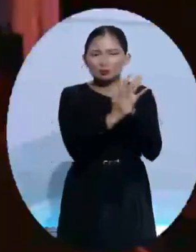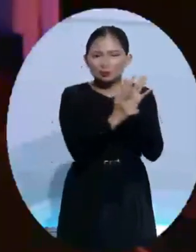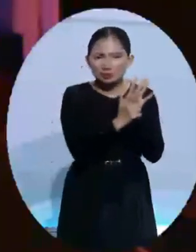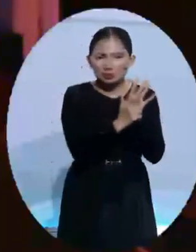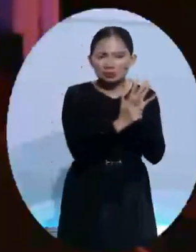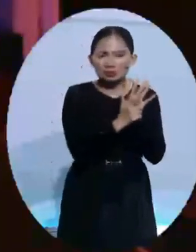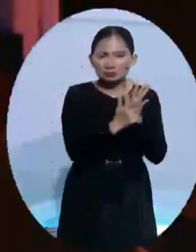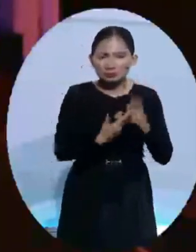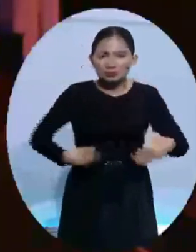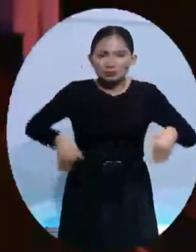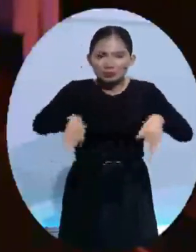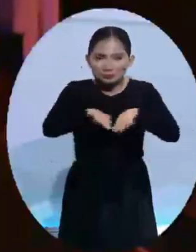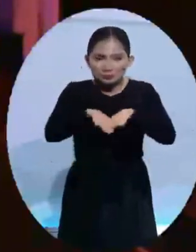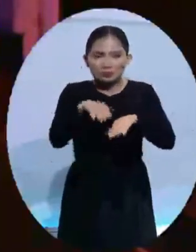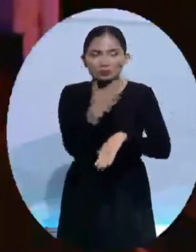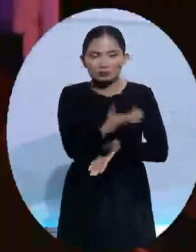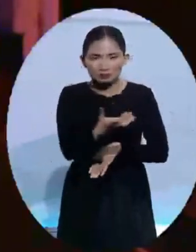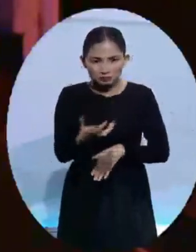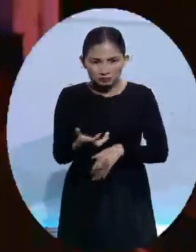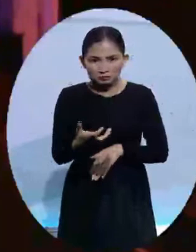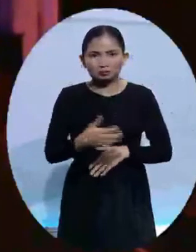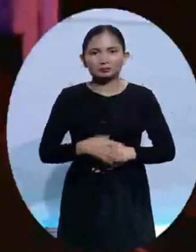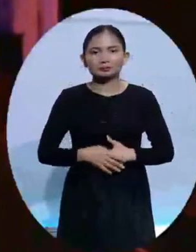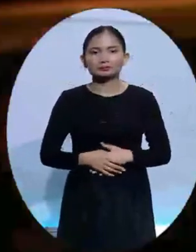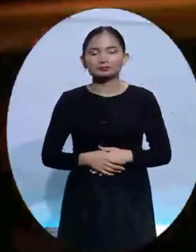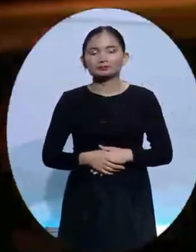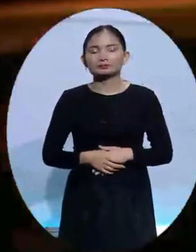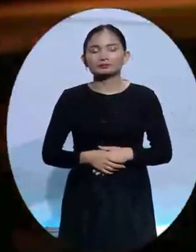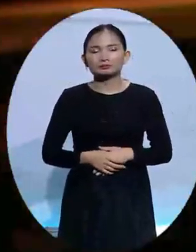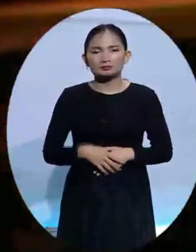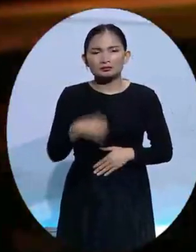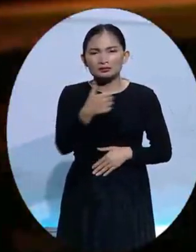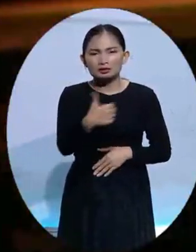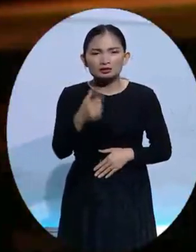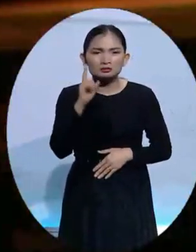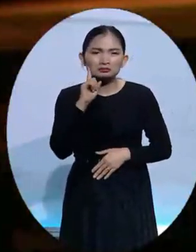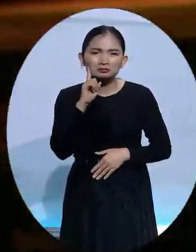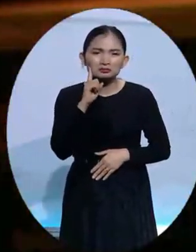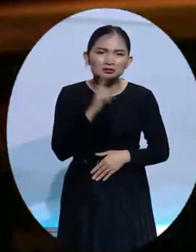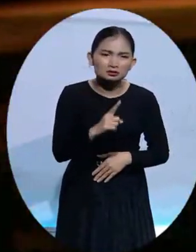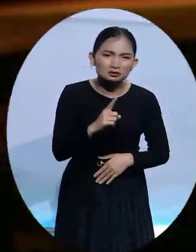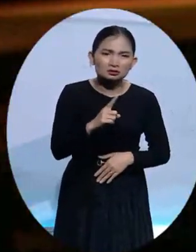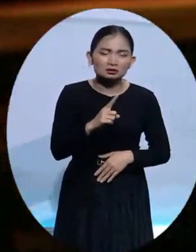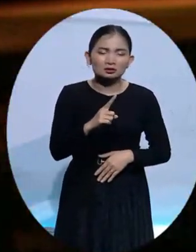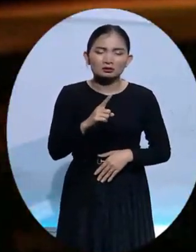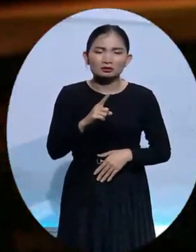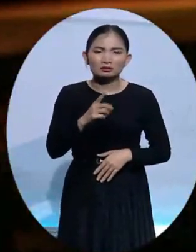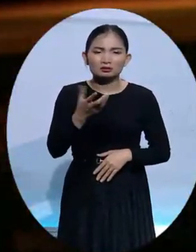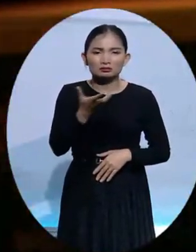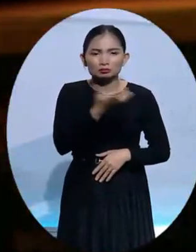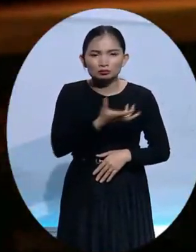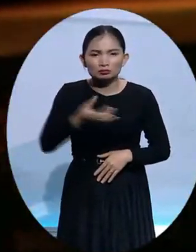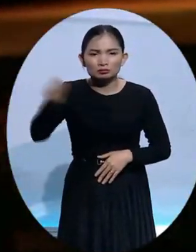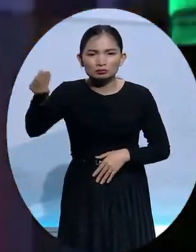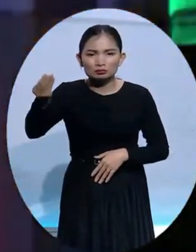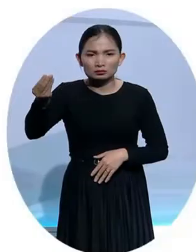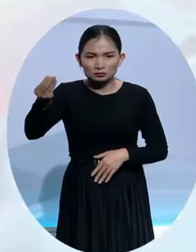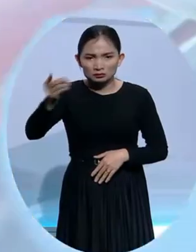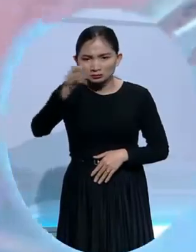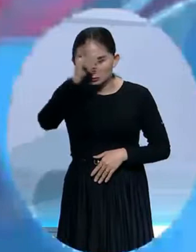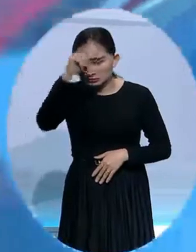khẳng định sẽ tiến hành điều tra đến cùng vụ việc. Những người bị thương đã được đưa đi cấp cứu tại các bệnh viện trong khu vực.